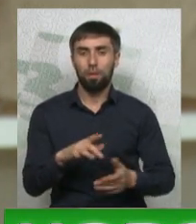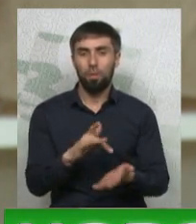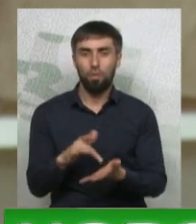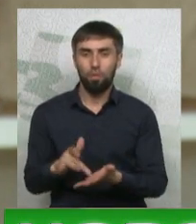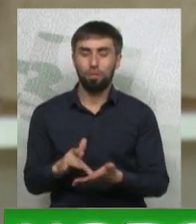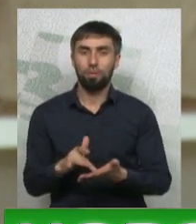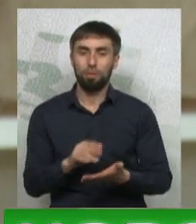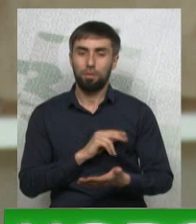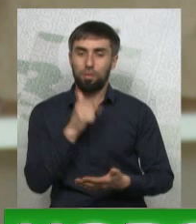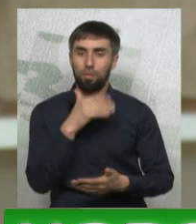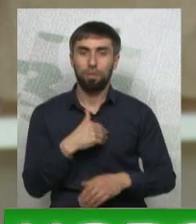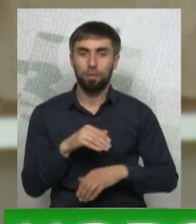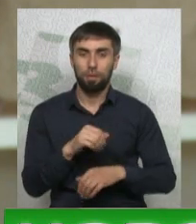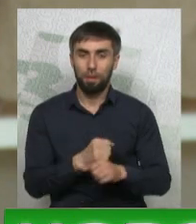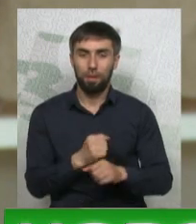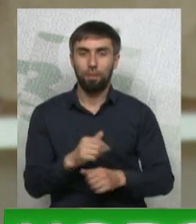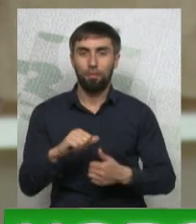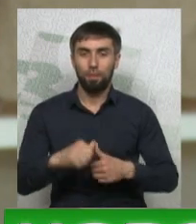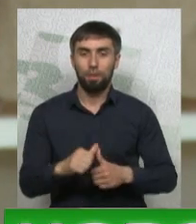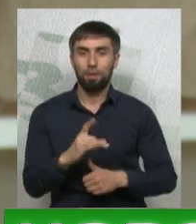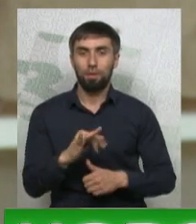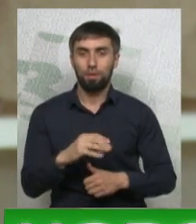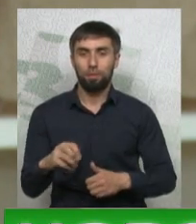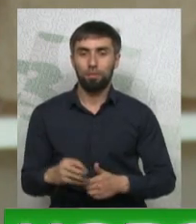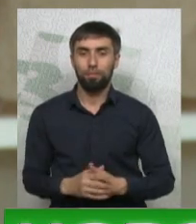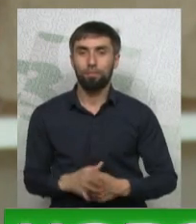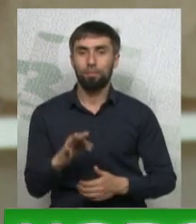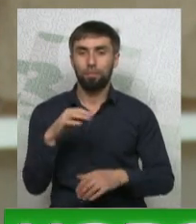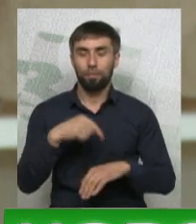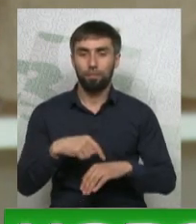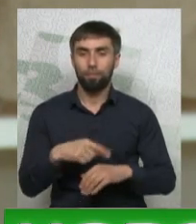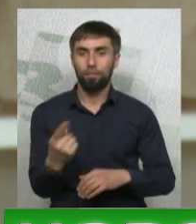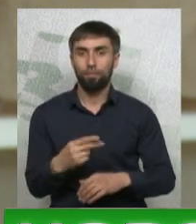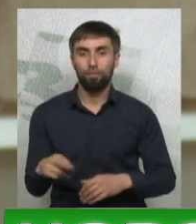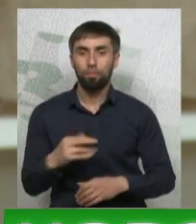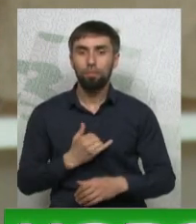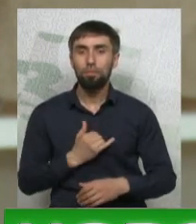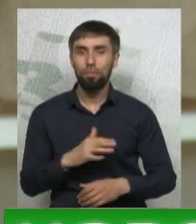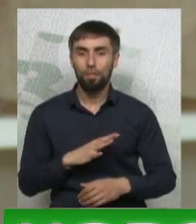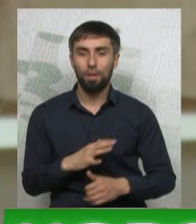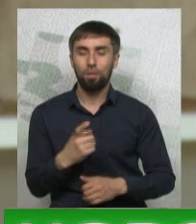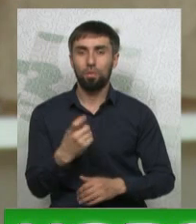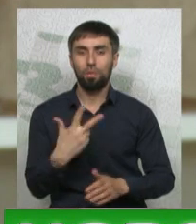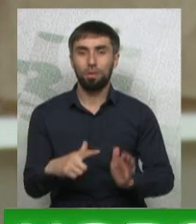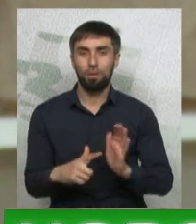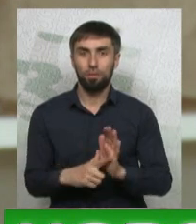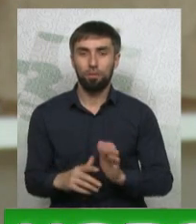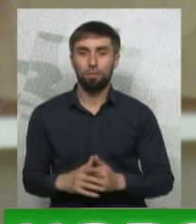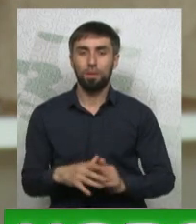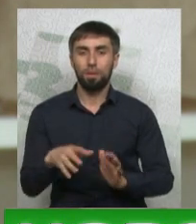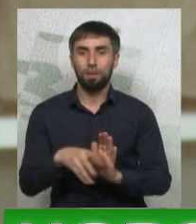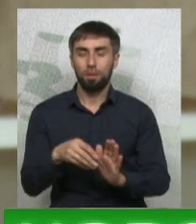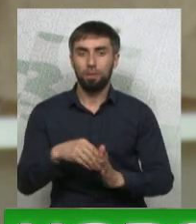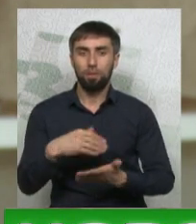образования, работа, которую мы осуществляем в постоянном режиме. По состоянию на 1 января у нас было 137